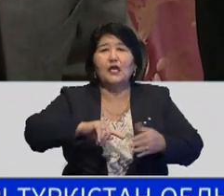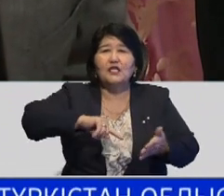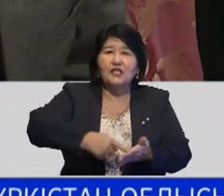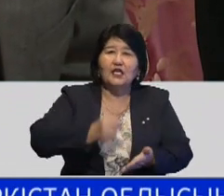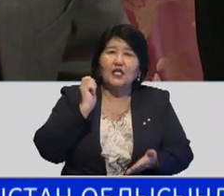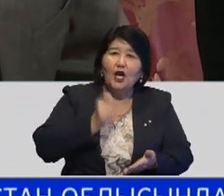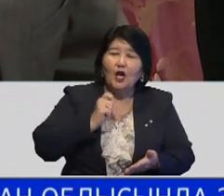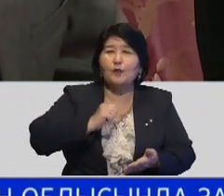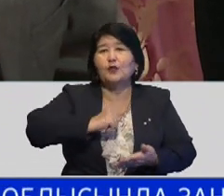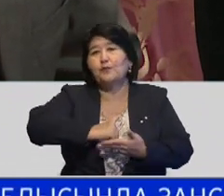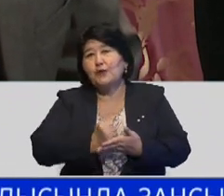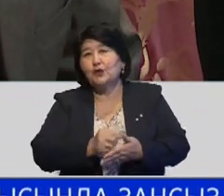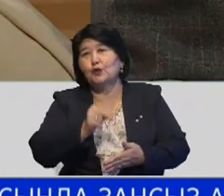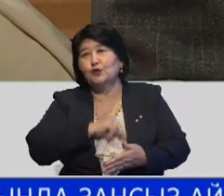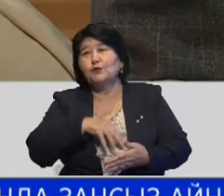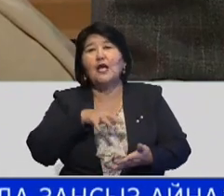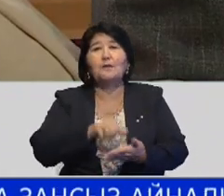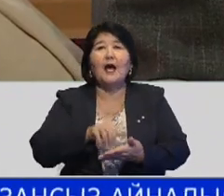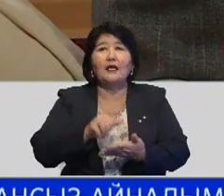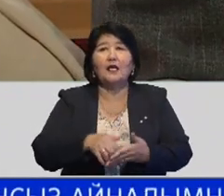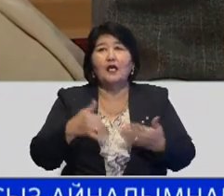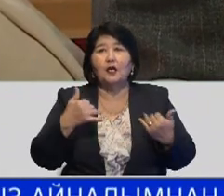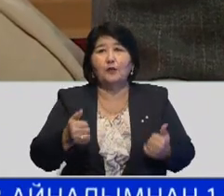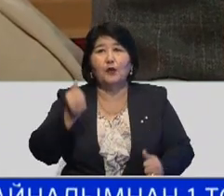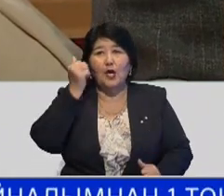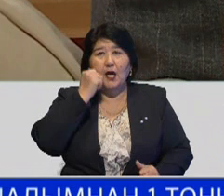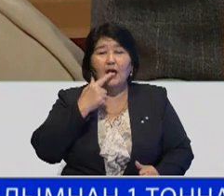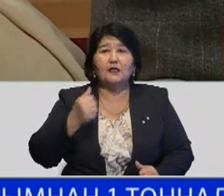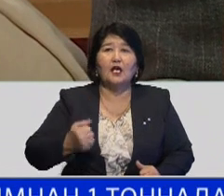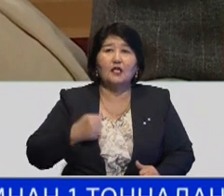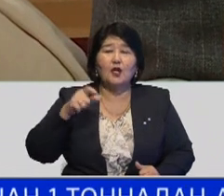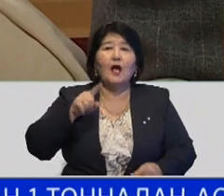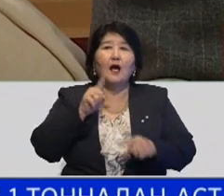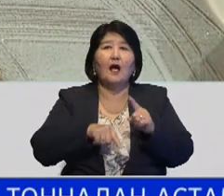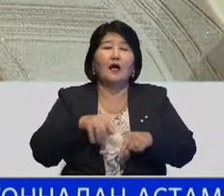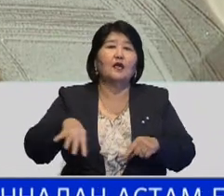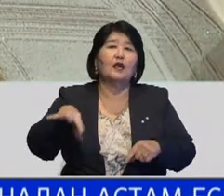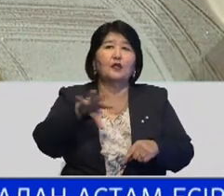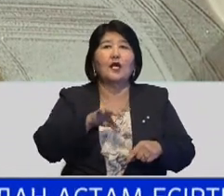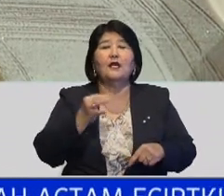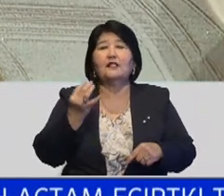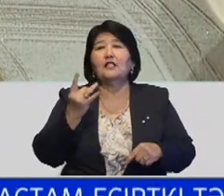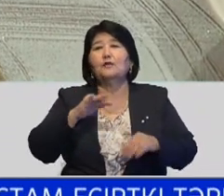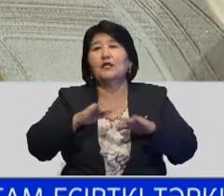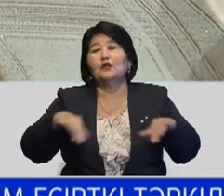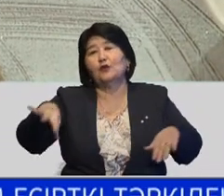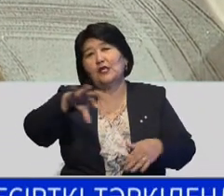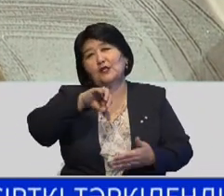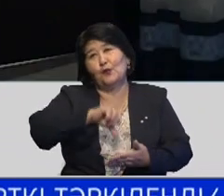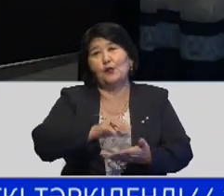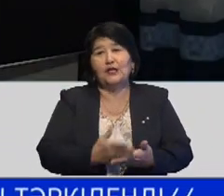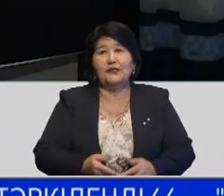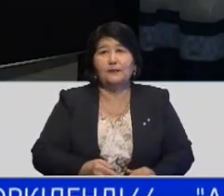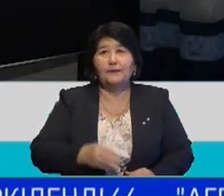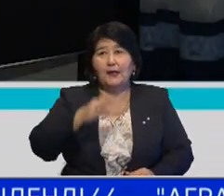kağu, bekitu sekildi jumıstarmen aynalıstı. Bugünde kart jauınger, ağayın tuustın, nemere şöberenin ortasında.